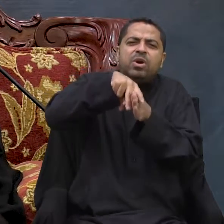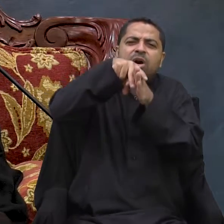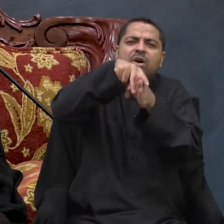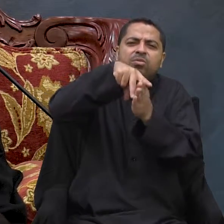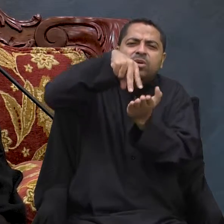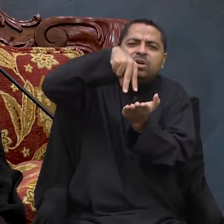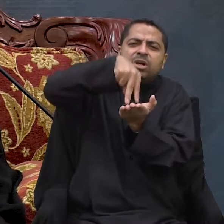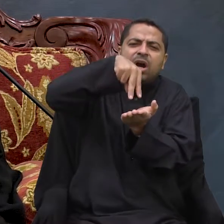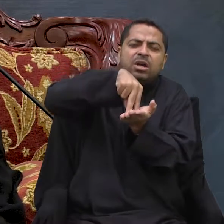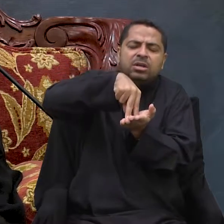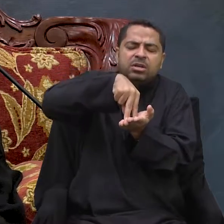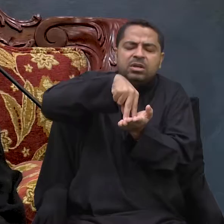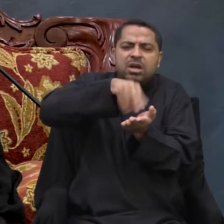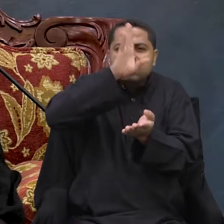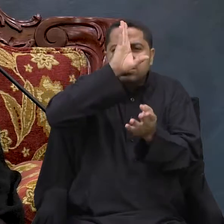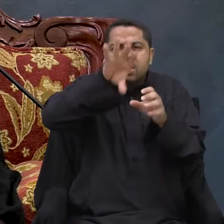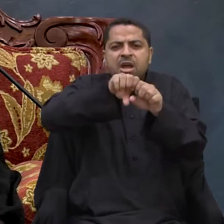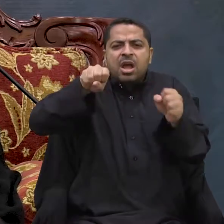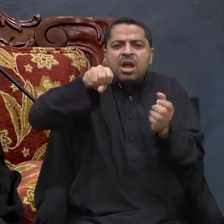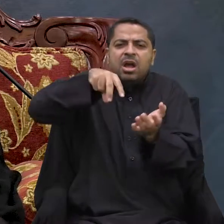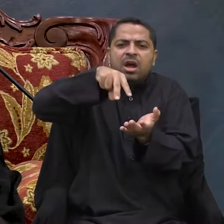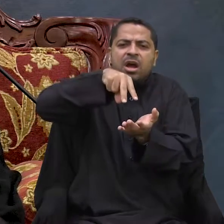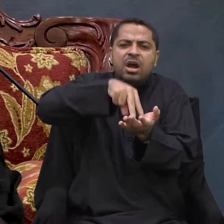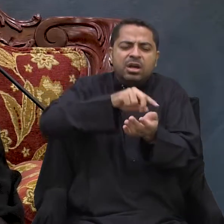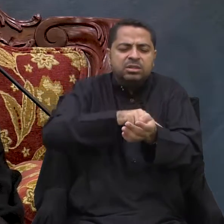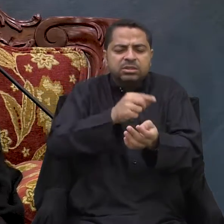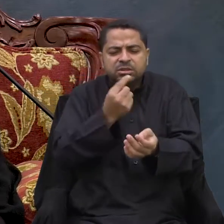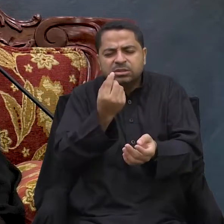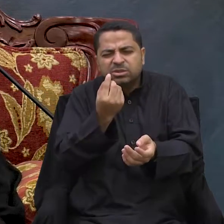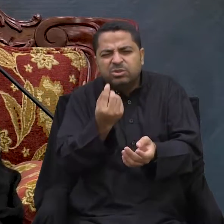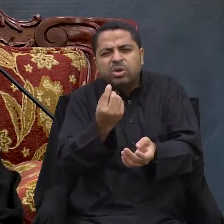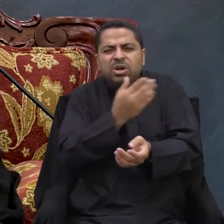أوجب يستريح حسين ساعة،